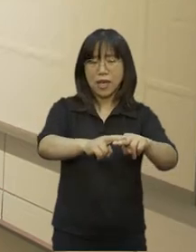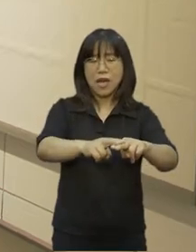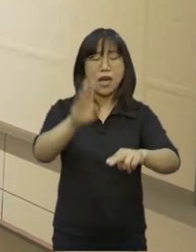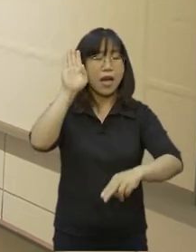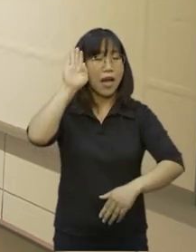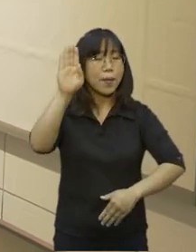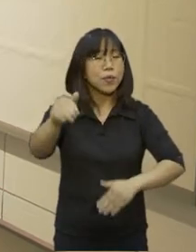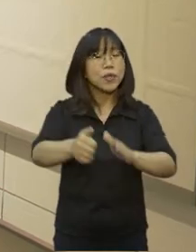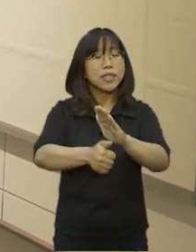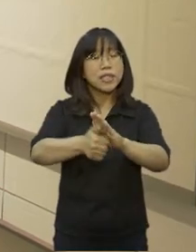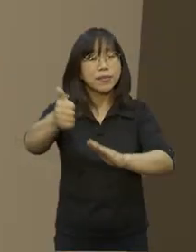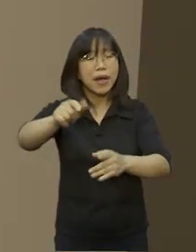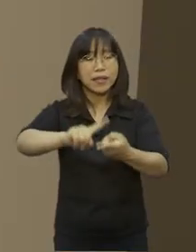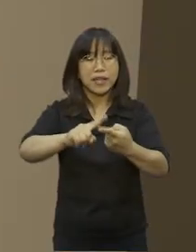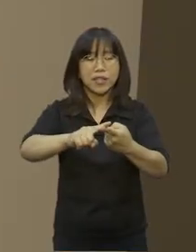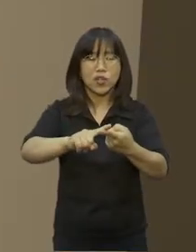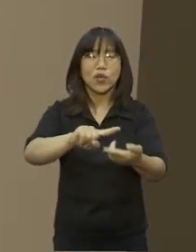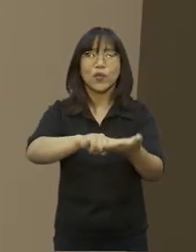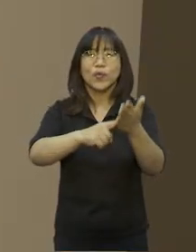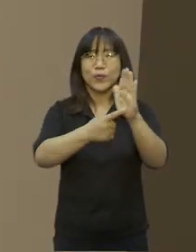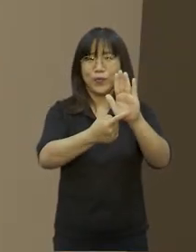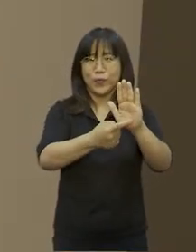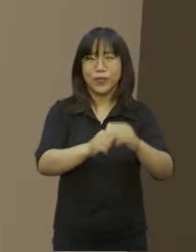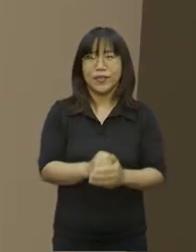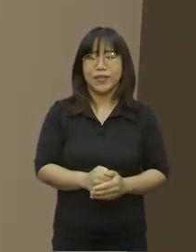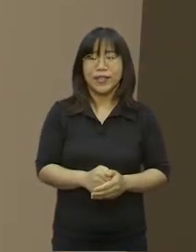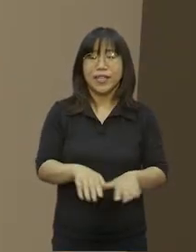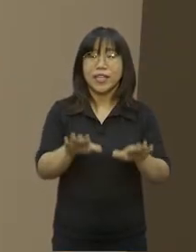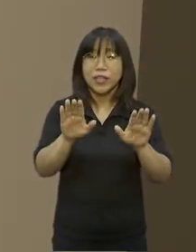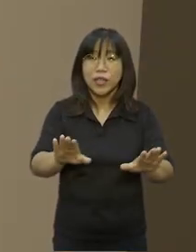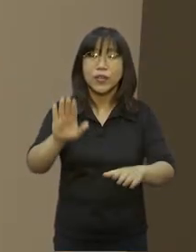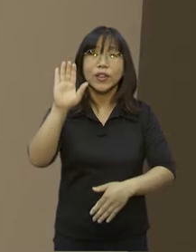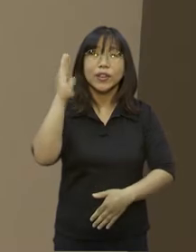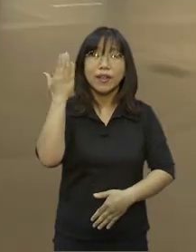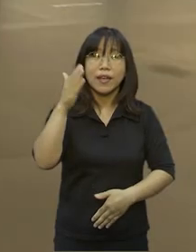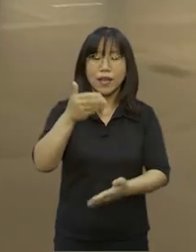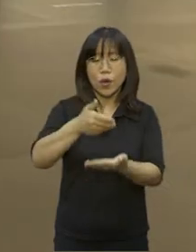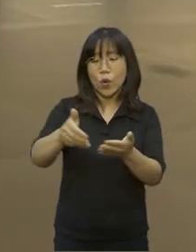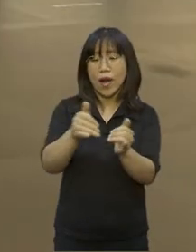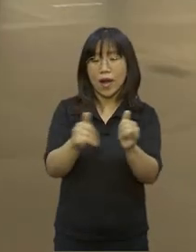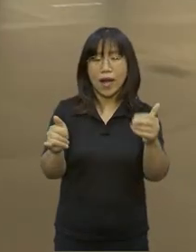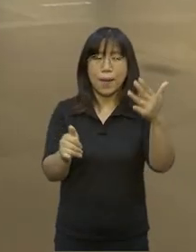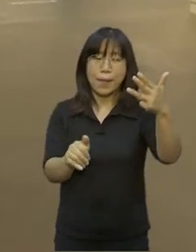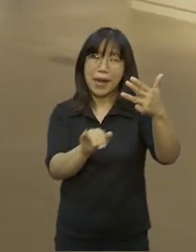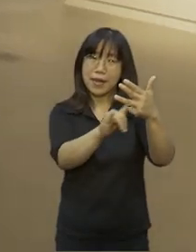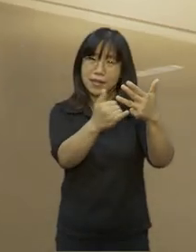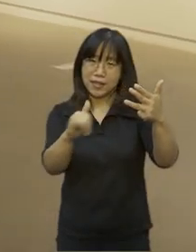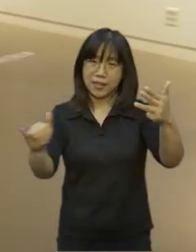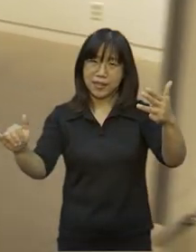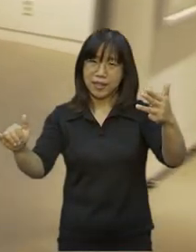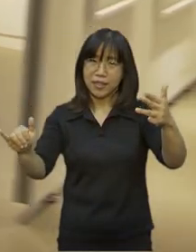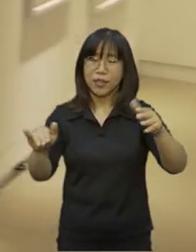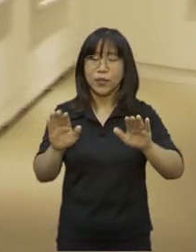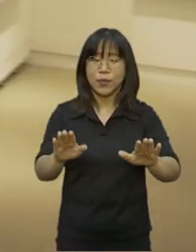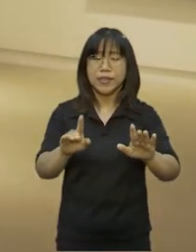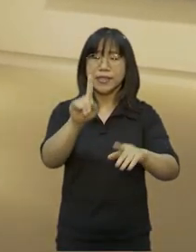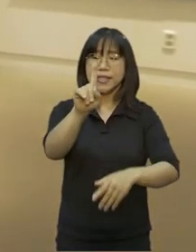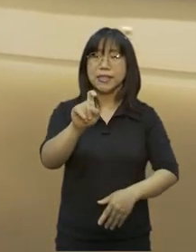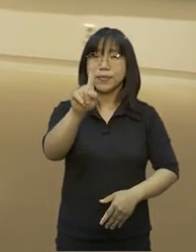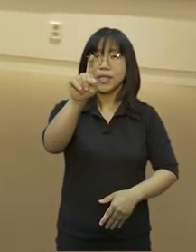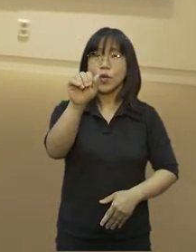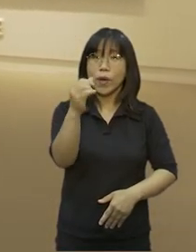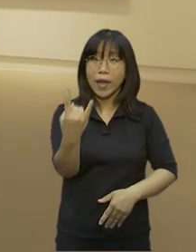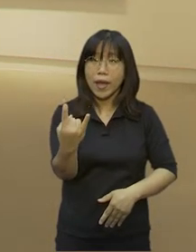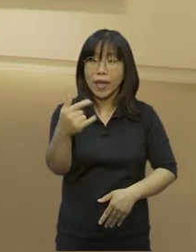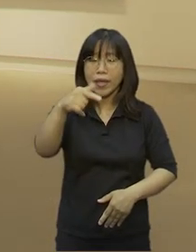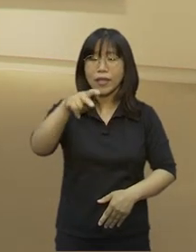희망의 메시지를 전하고 있습니다. 현대화가 8인의 개성 넘치는 작품을 볼 수 있는 2020